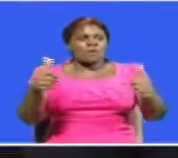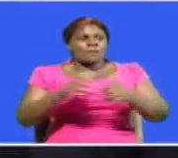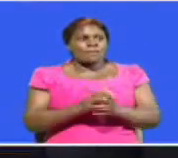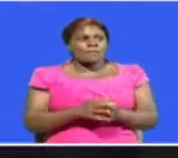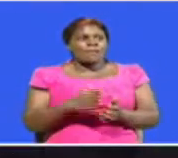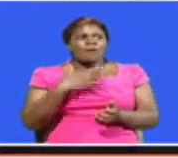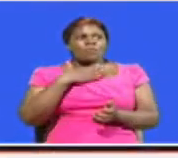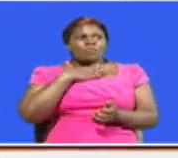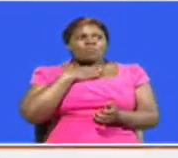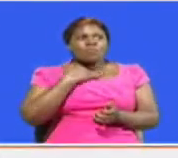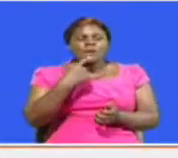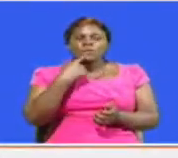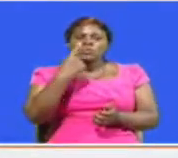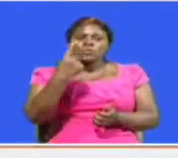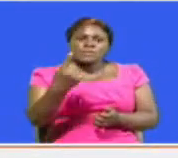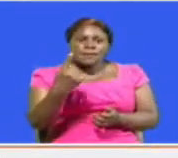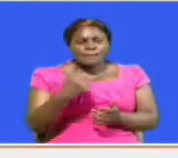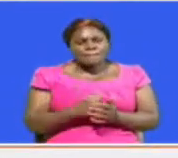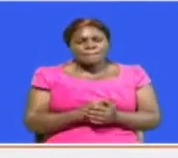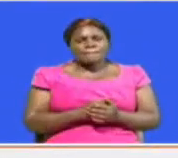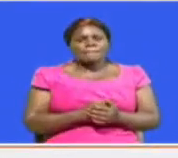What I want to tell